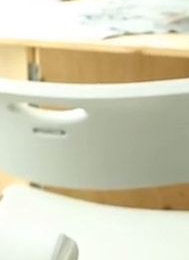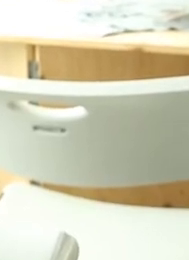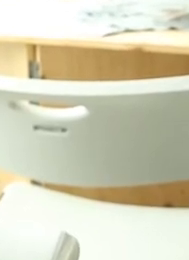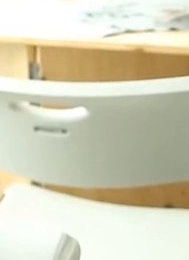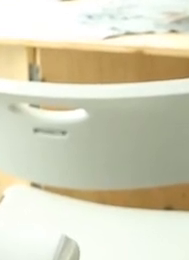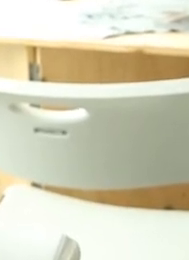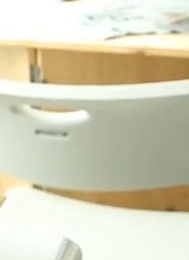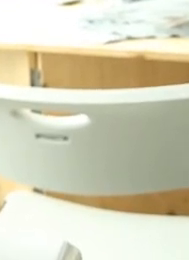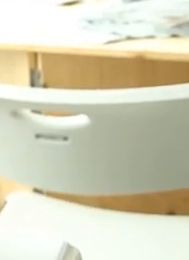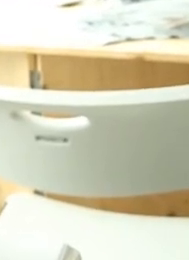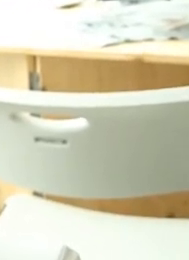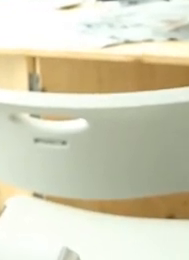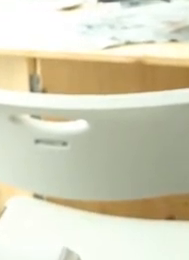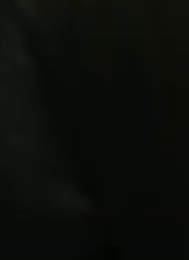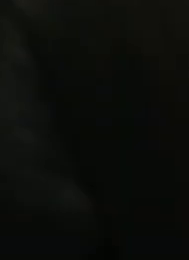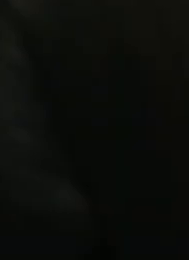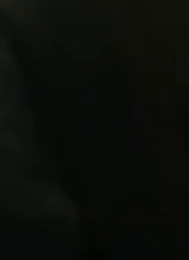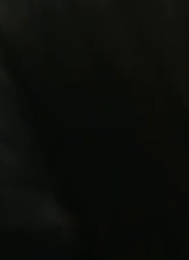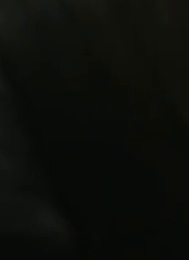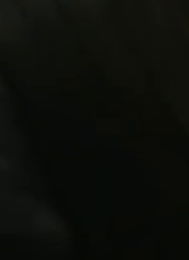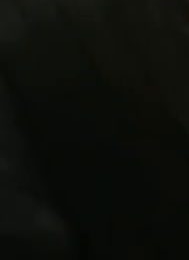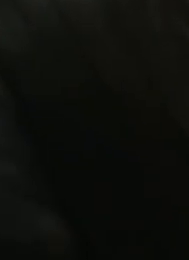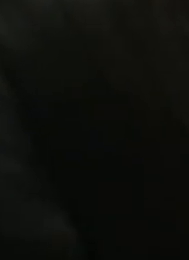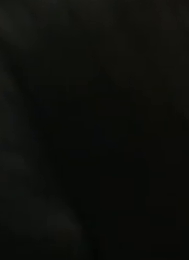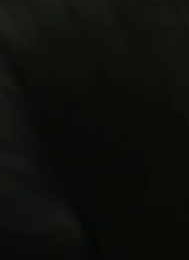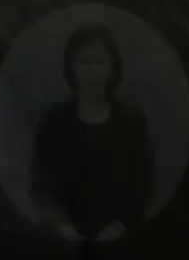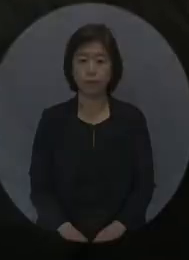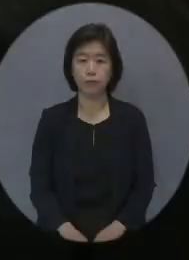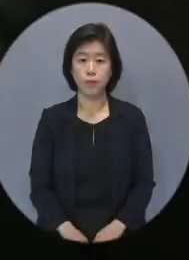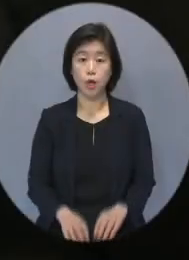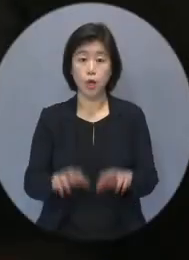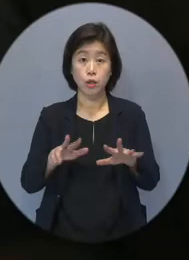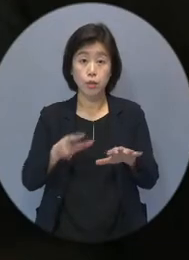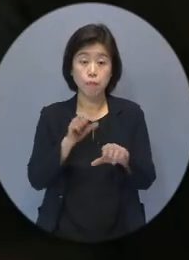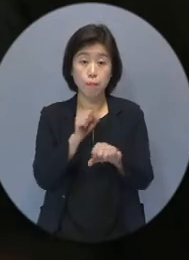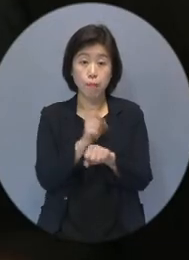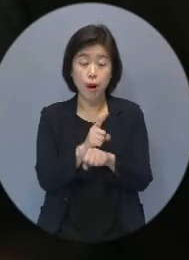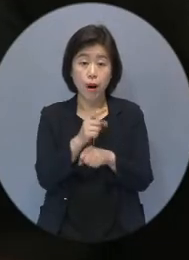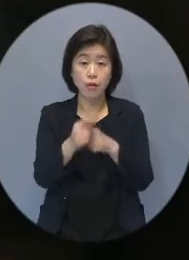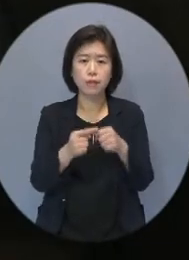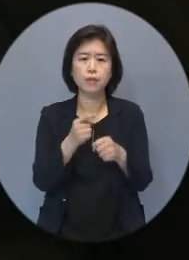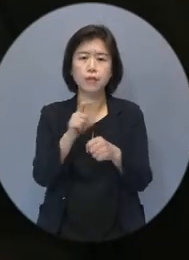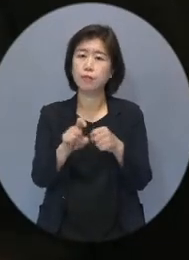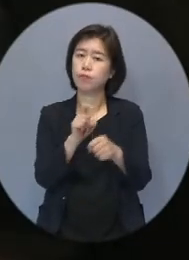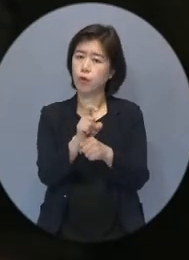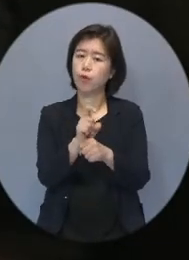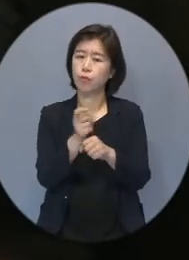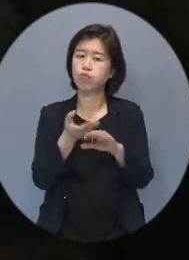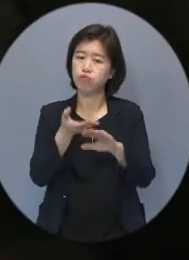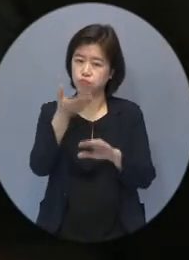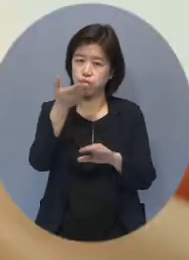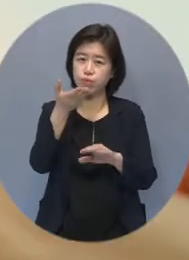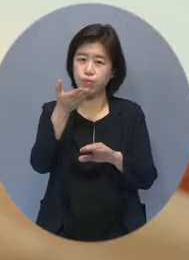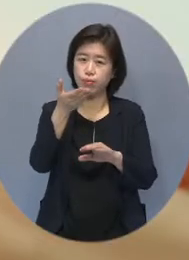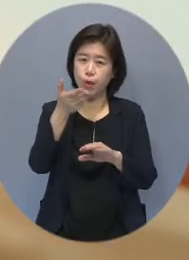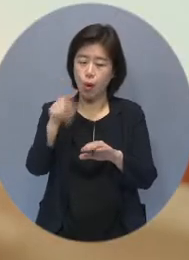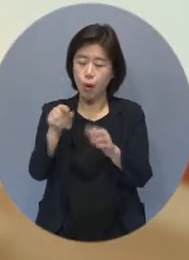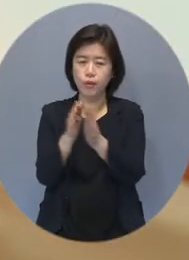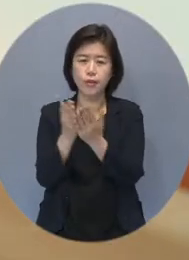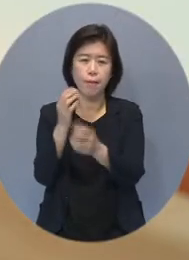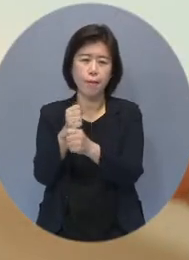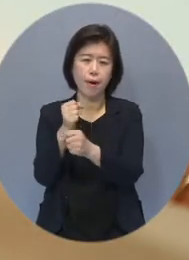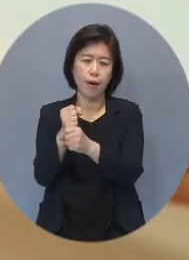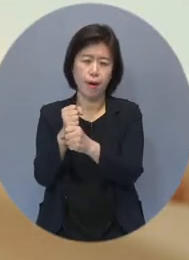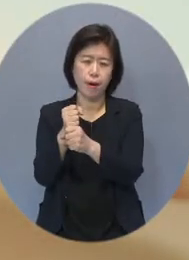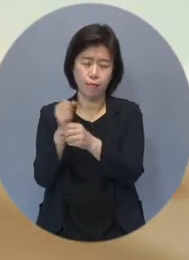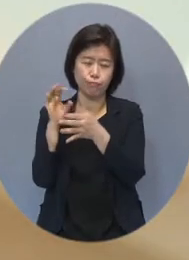어려우면 요거를 돌려가지고 어느덧 10년이 넘은 세월 동안 촉각책을 만들고 있다는